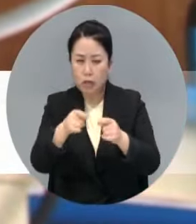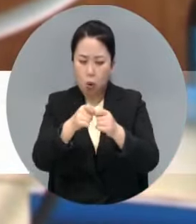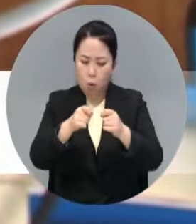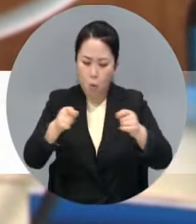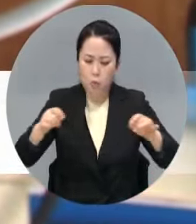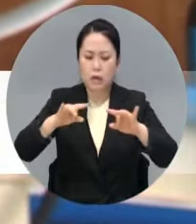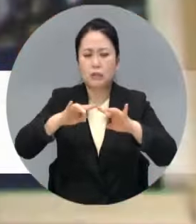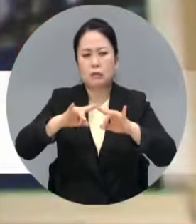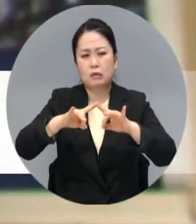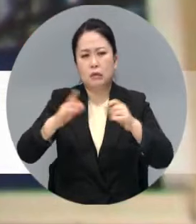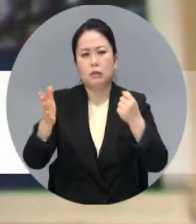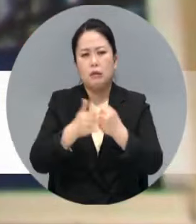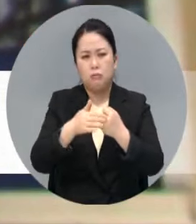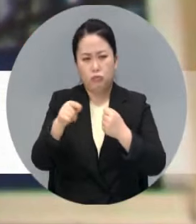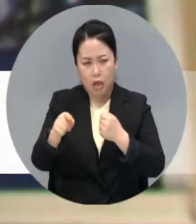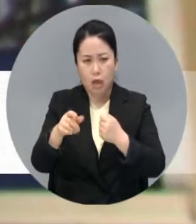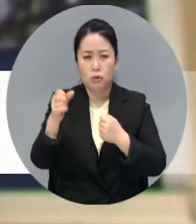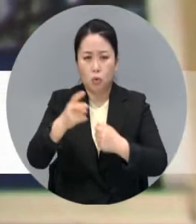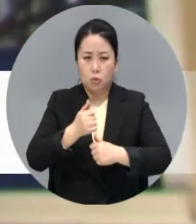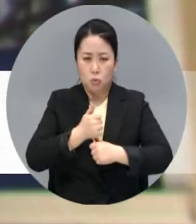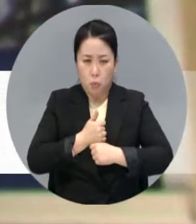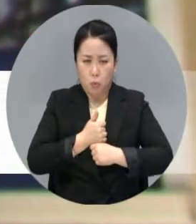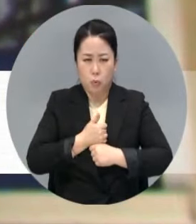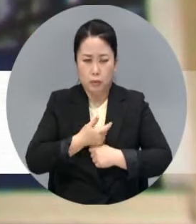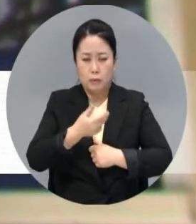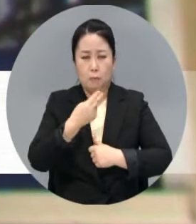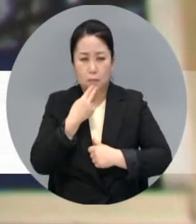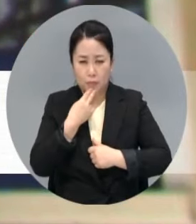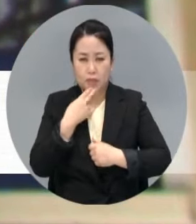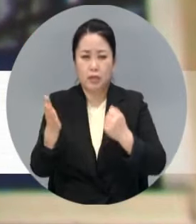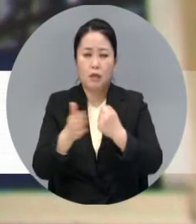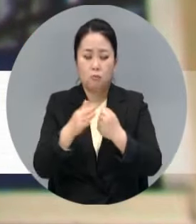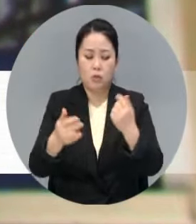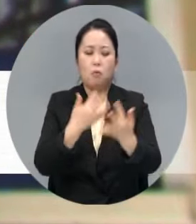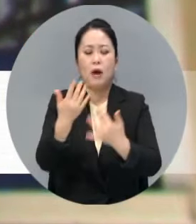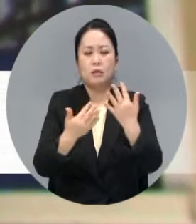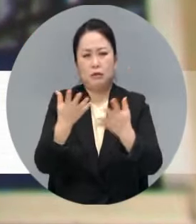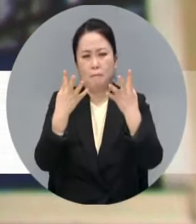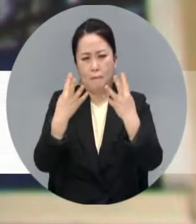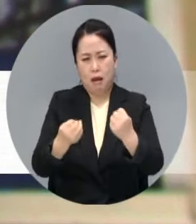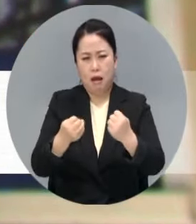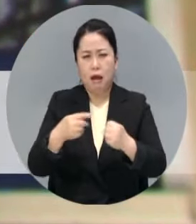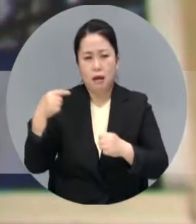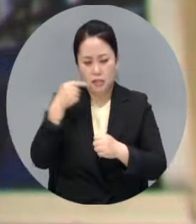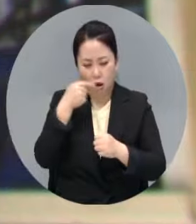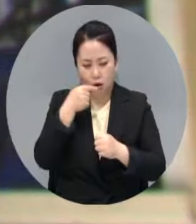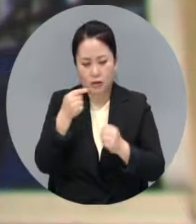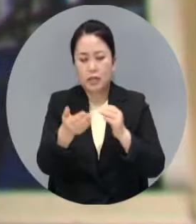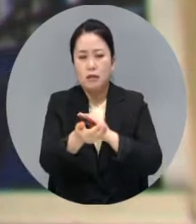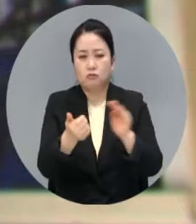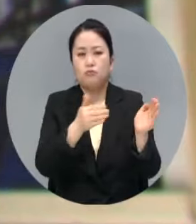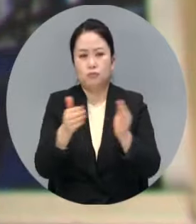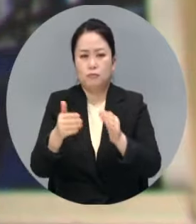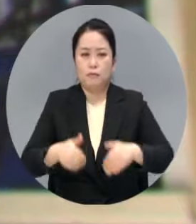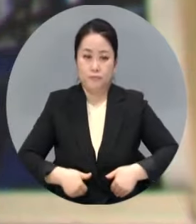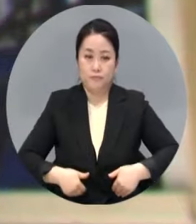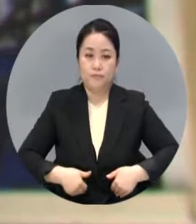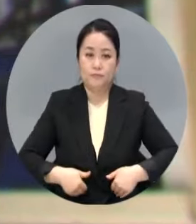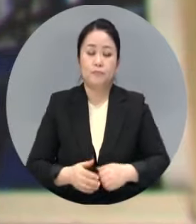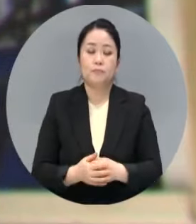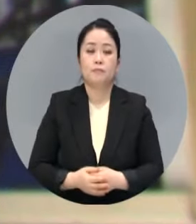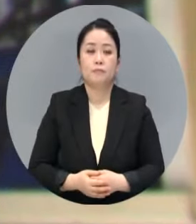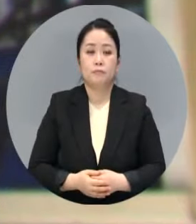같은 전기적 요인과 부주의로 인한 화재가 대부분을 차지했습니다. 철저한 대비가 필요해 보입니다. 첫 소식 정진명